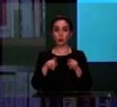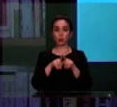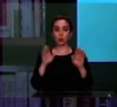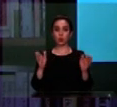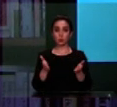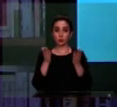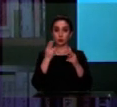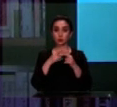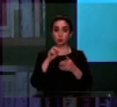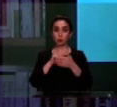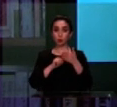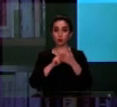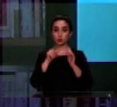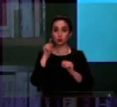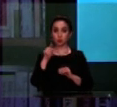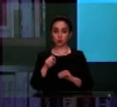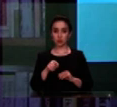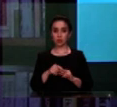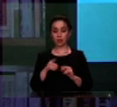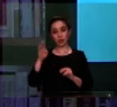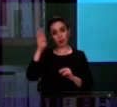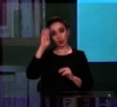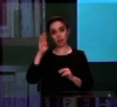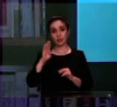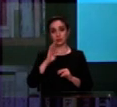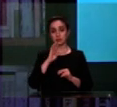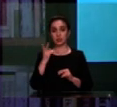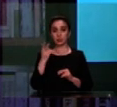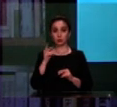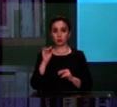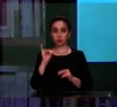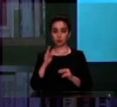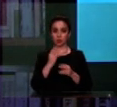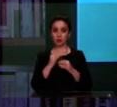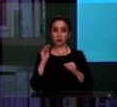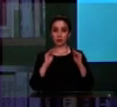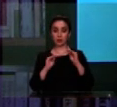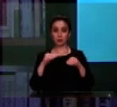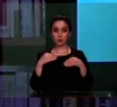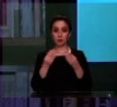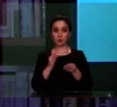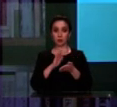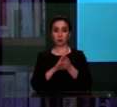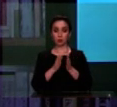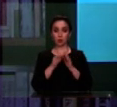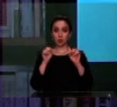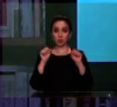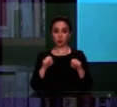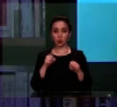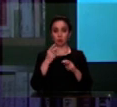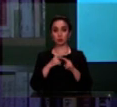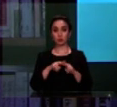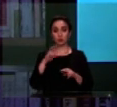qo'llab-quvvatlanayotganining boisi shunda. Yigit-qizlarimiz uchun yaratib berilayotgan imkoniyat va